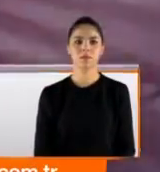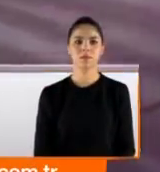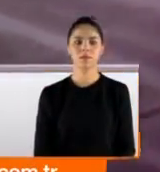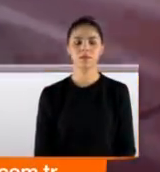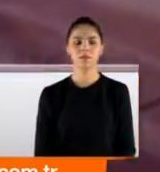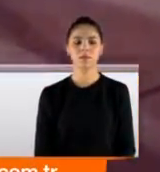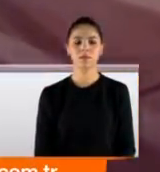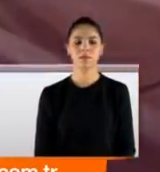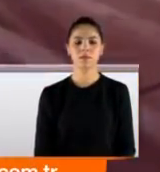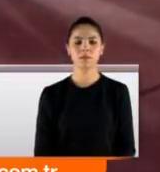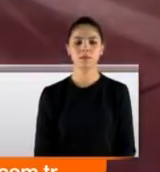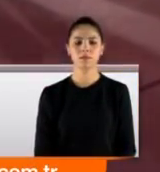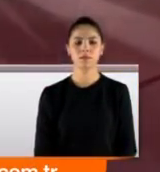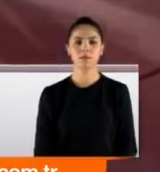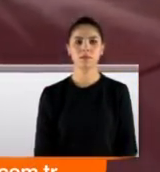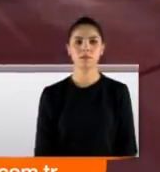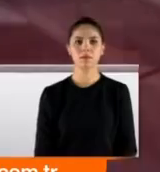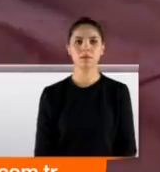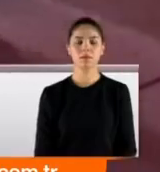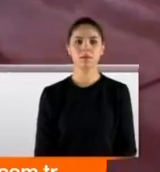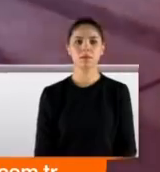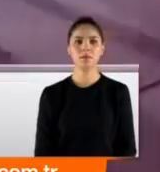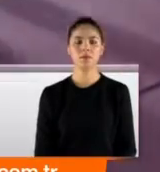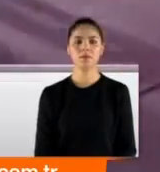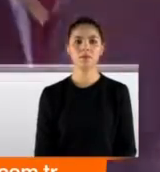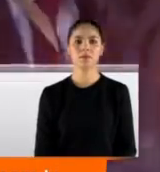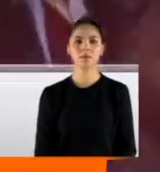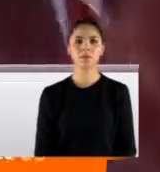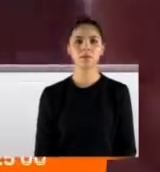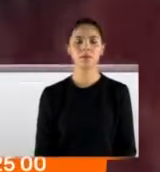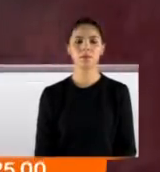Merhaba Mücahit. Dur! Bastınız. Dur!